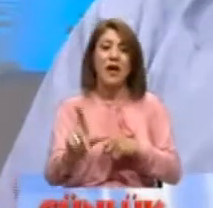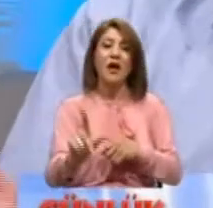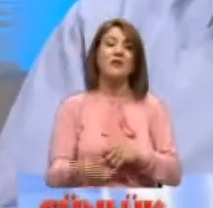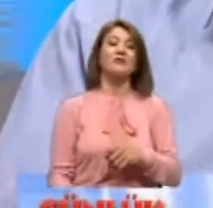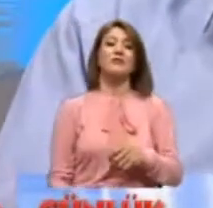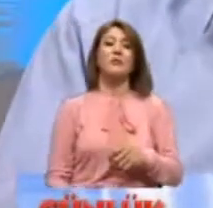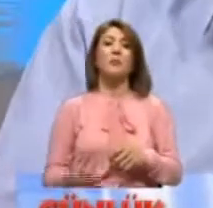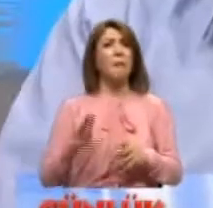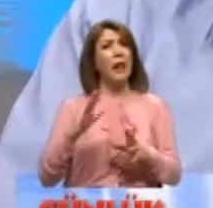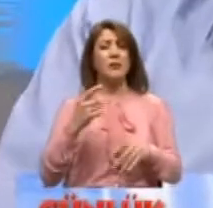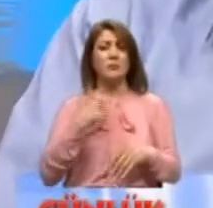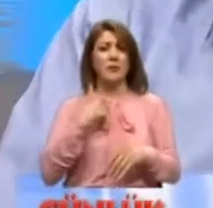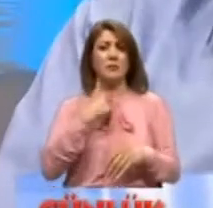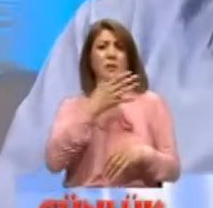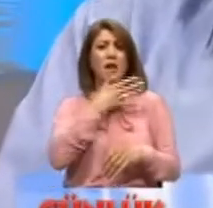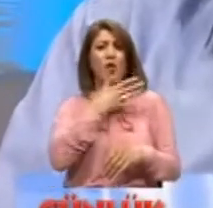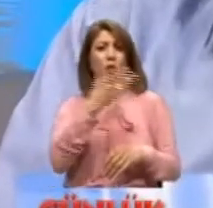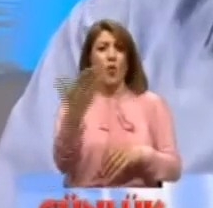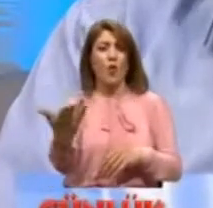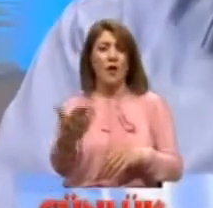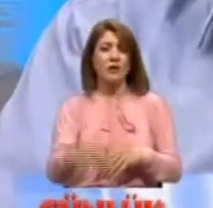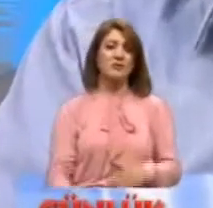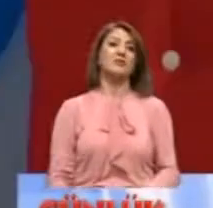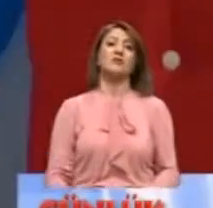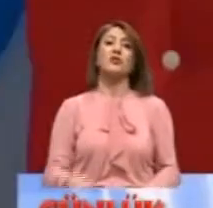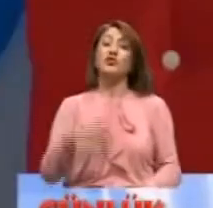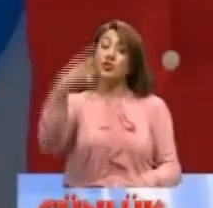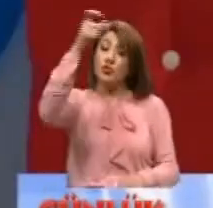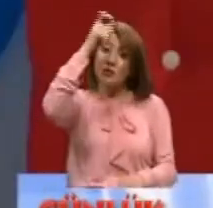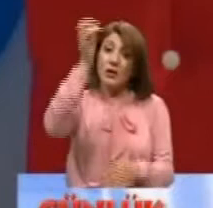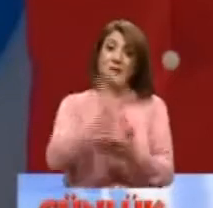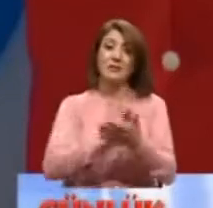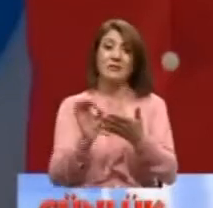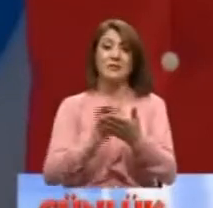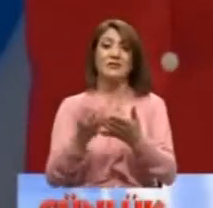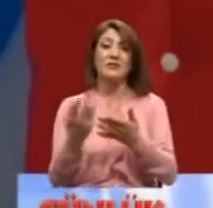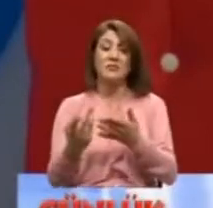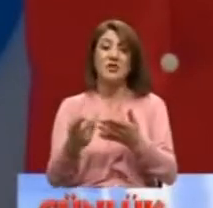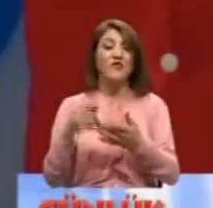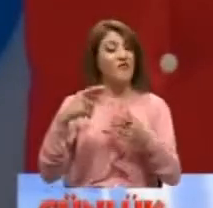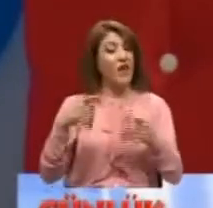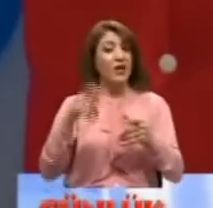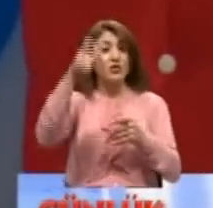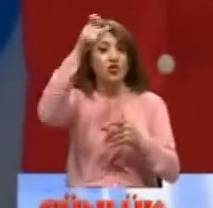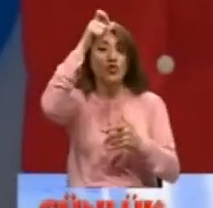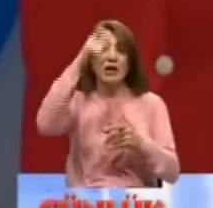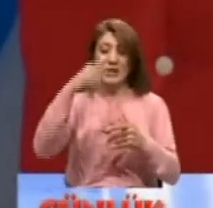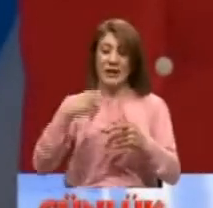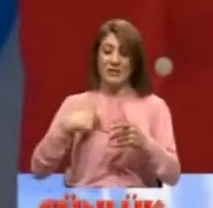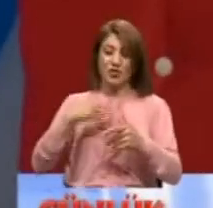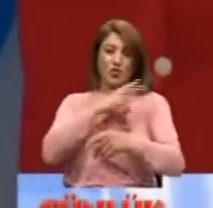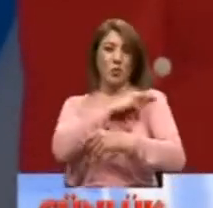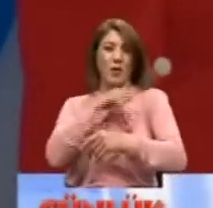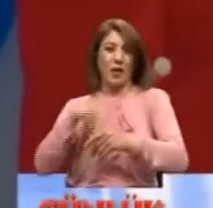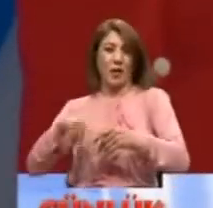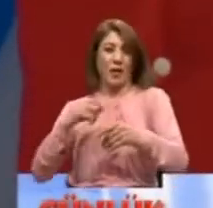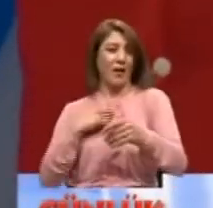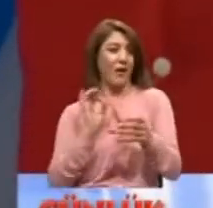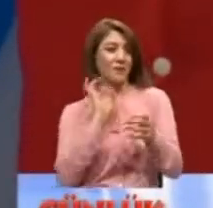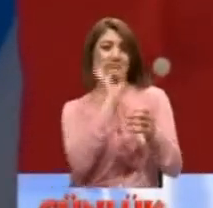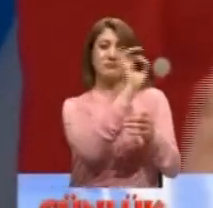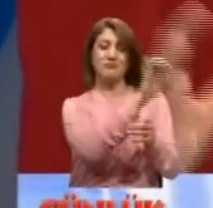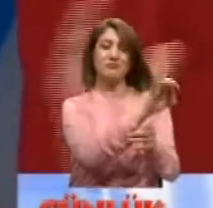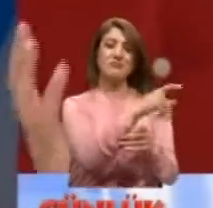de hani zaten bizi tanıyorlar. Yani istihbarat peki, servisi. Hani Türkçe yazılmış ve oraya bir Türkiye'den bir operatör numarası konulmuş bir